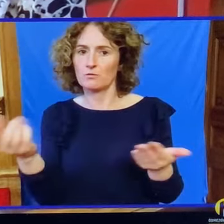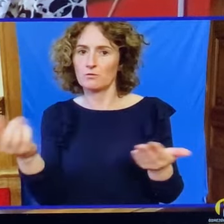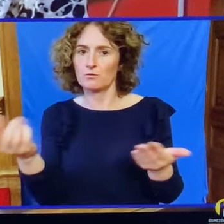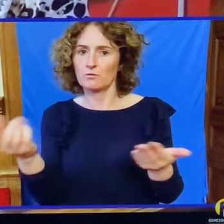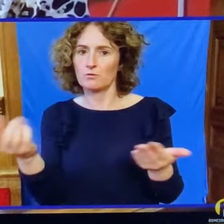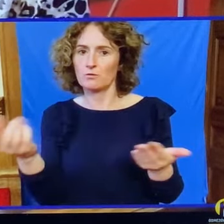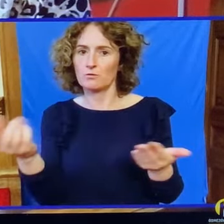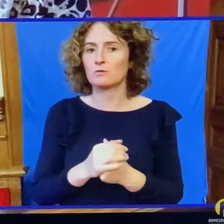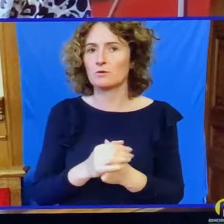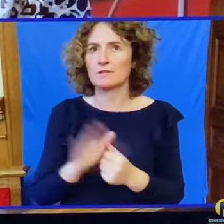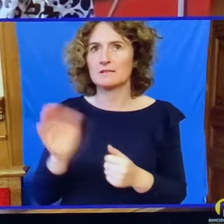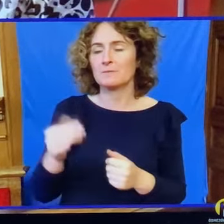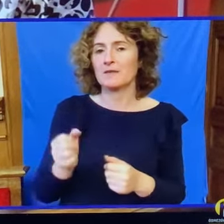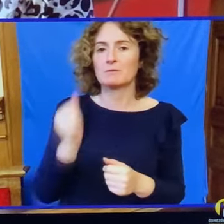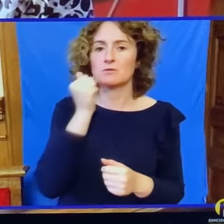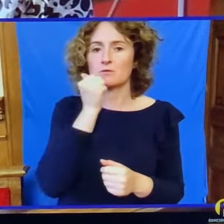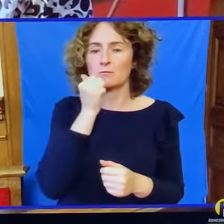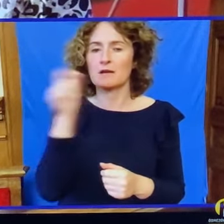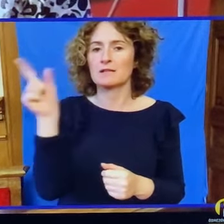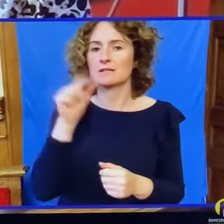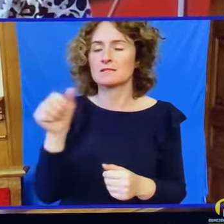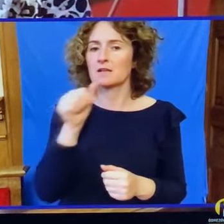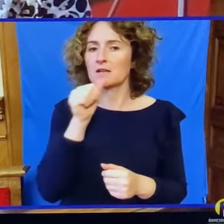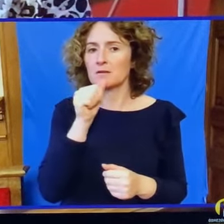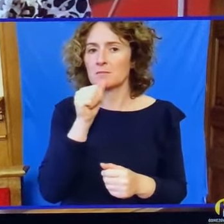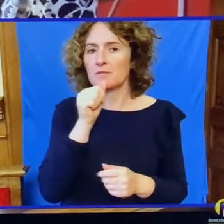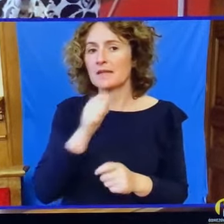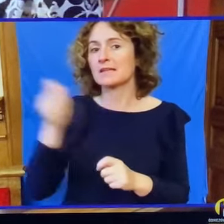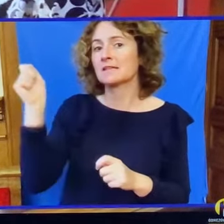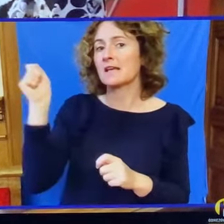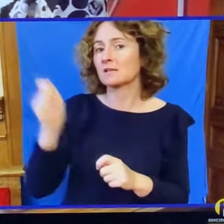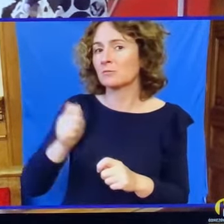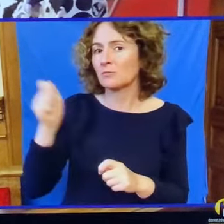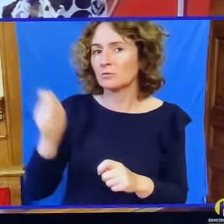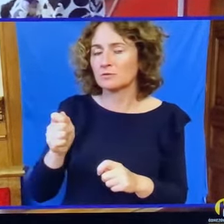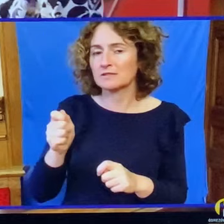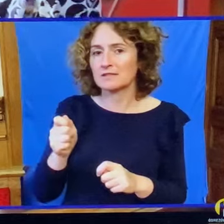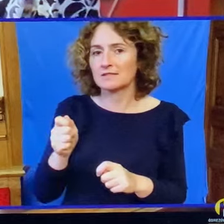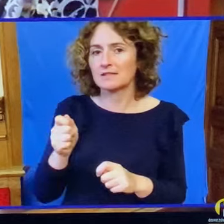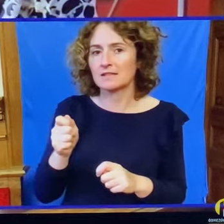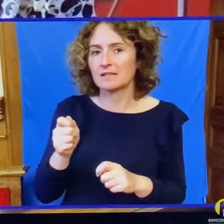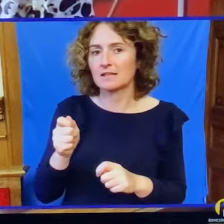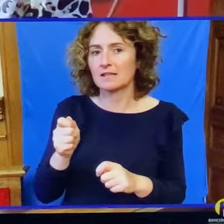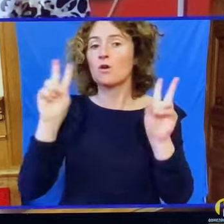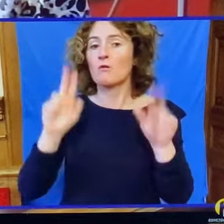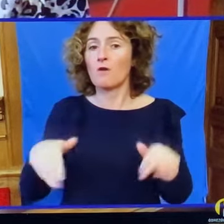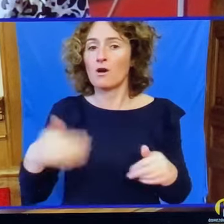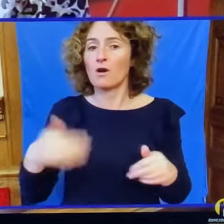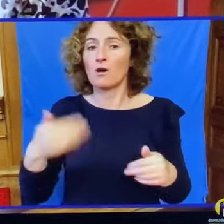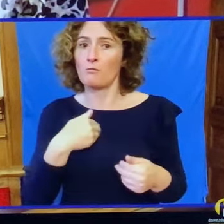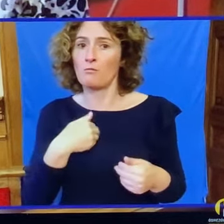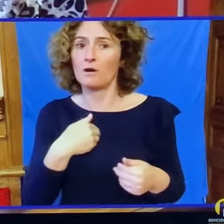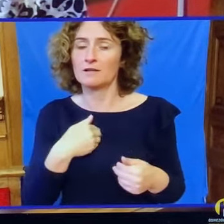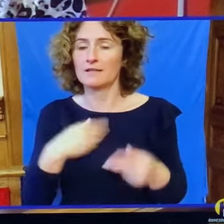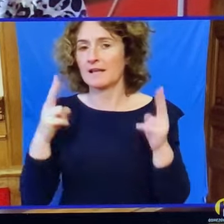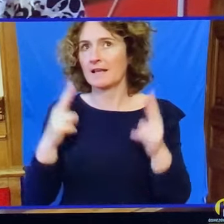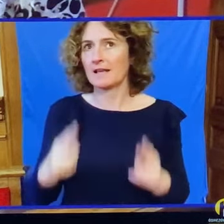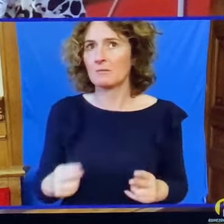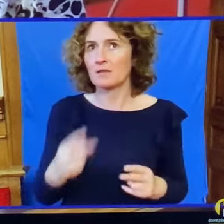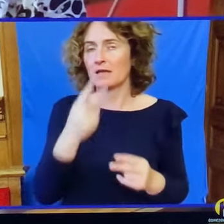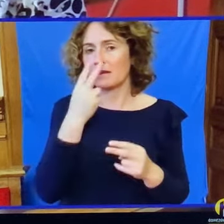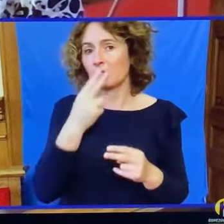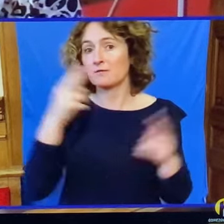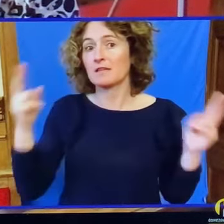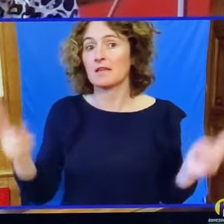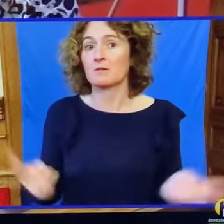csak Márki-Zay Pétert büntetik. Tényleg nekem kell felhívni a figyelmet arra, hogy minden egyes